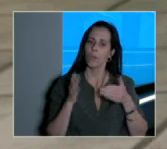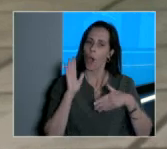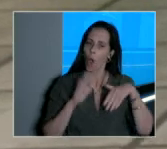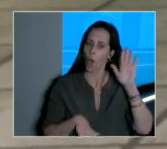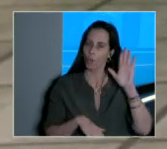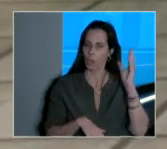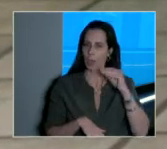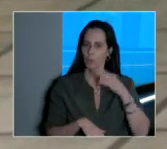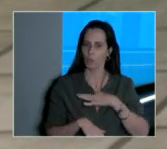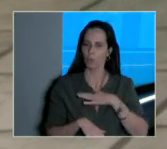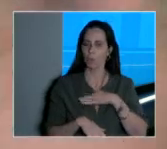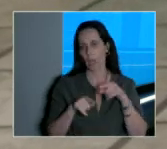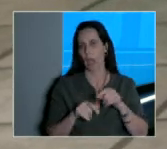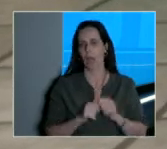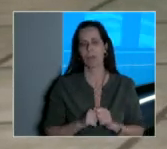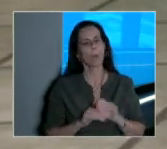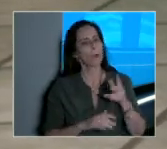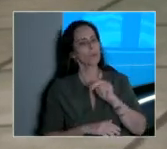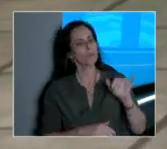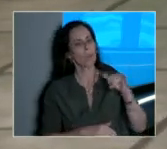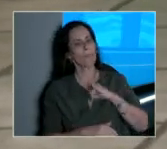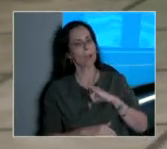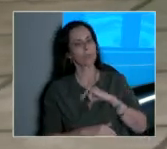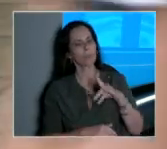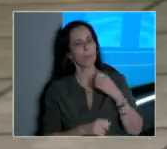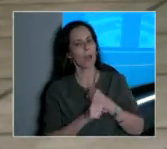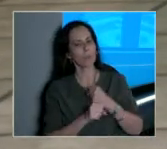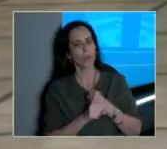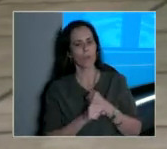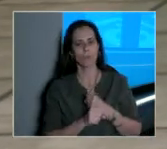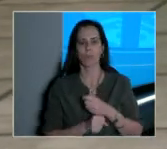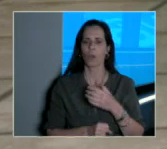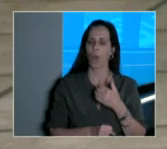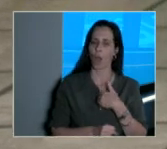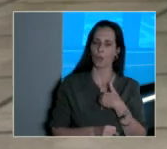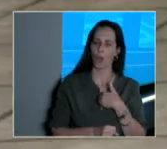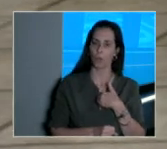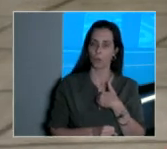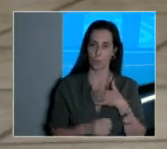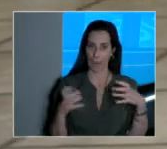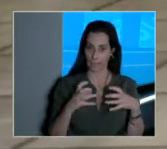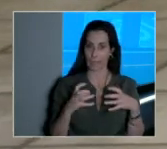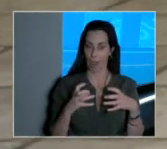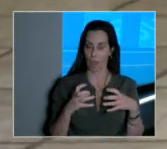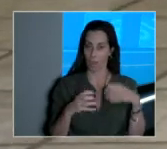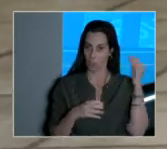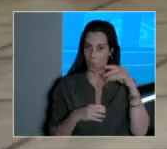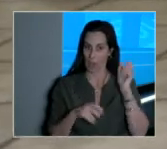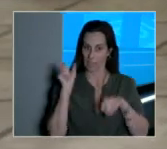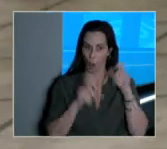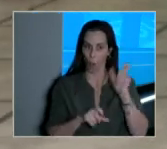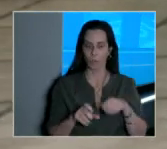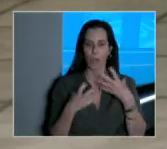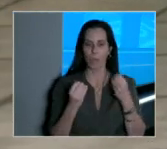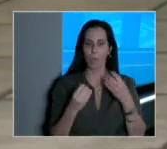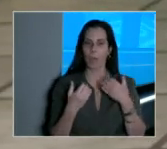הרוב הגדול של התלמידים שלנו כאלה. מה הנושאים שהכי מעניינים אותם לעסוק בהם? אנחנו בכיתה בשיעורי אזרחות, אתה מתכוון,